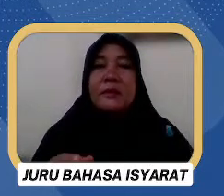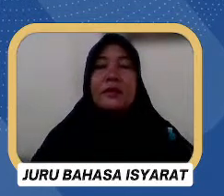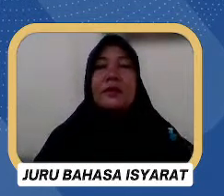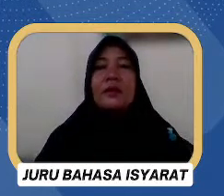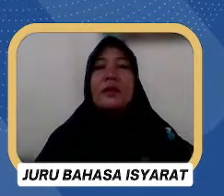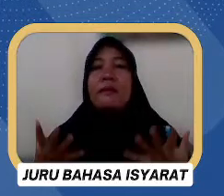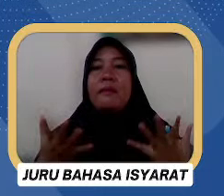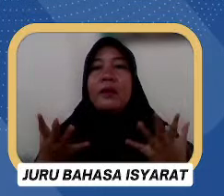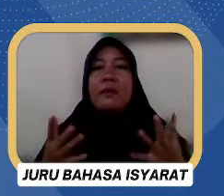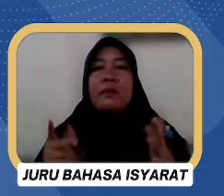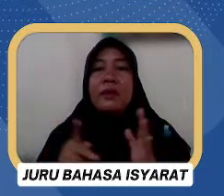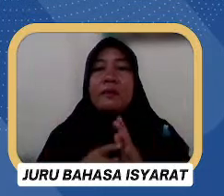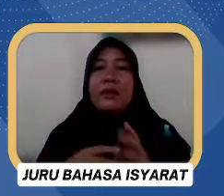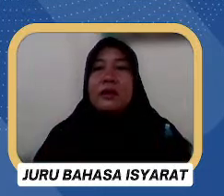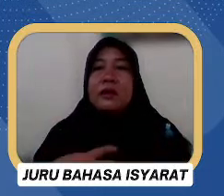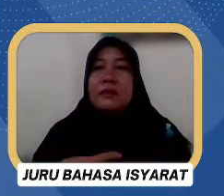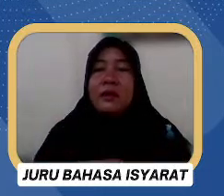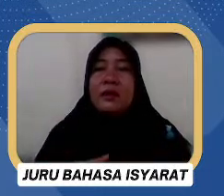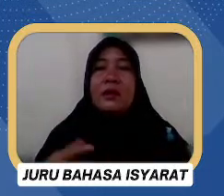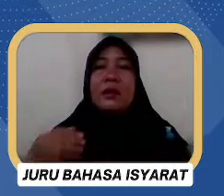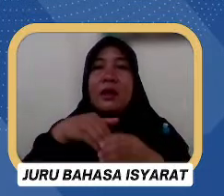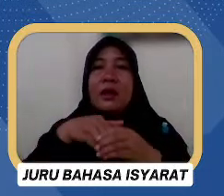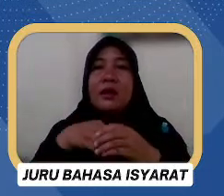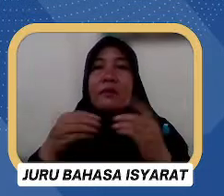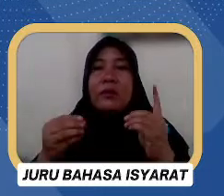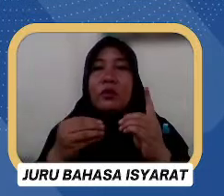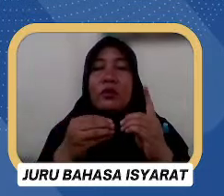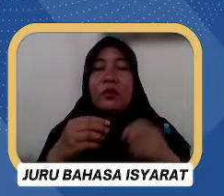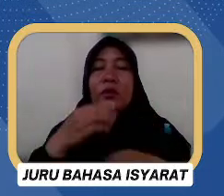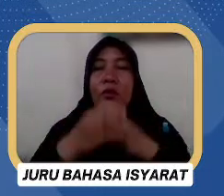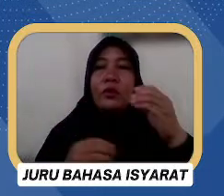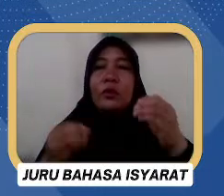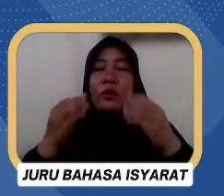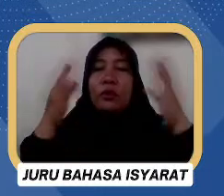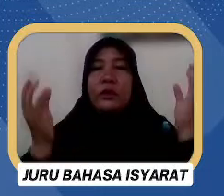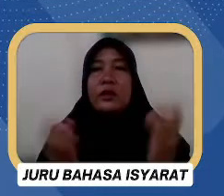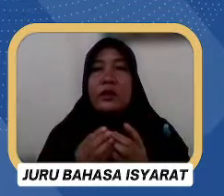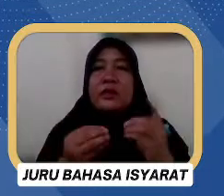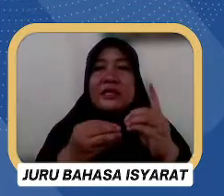dunia digital. Pada kesempatan hari ini juga